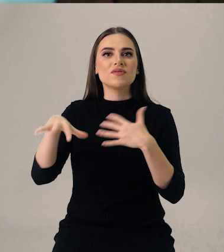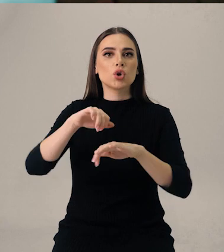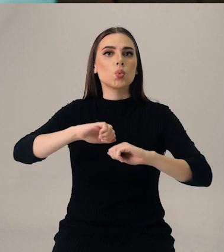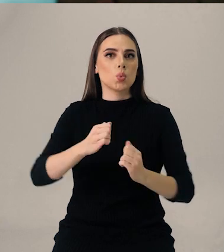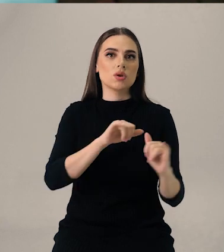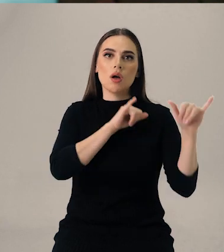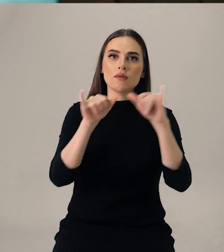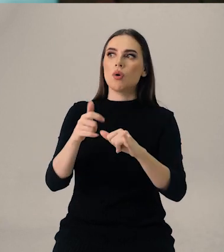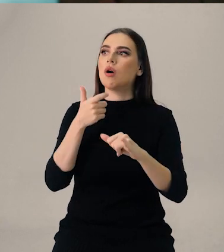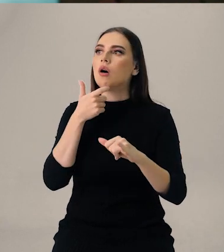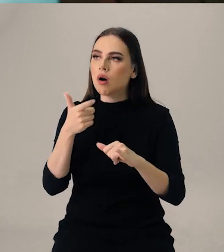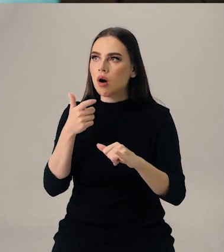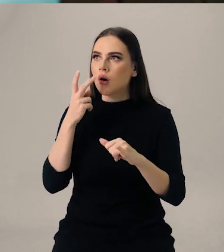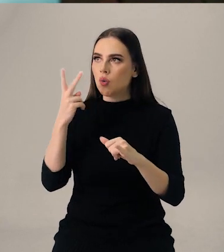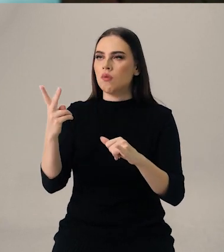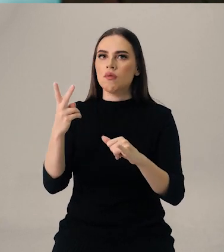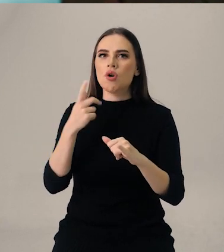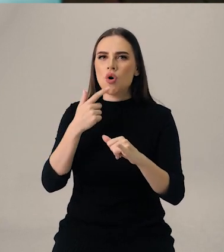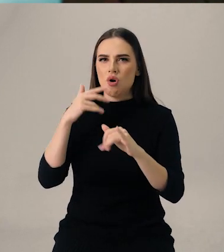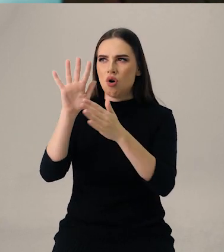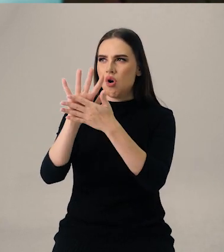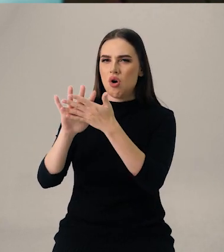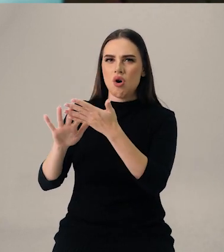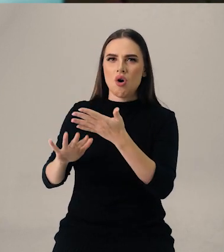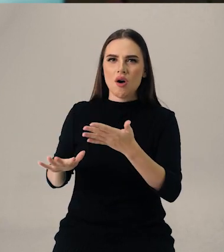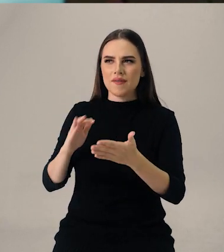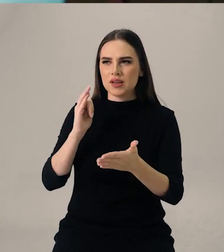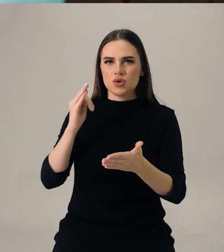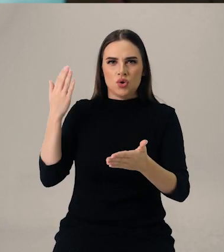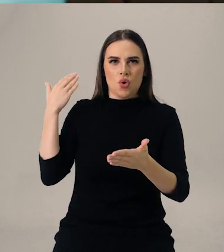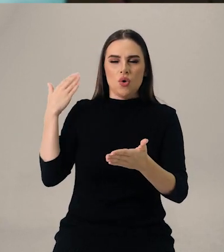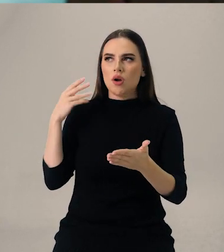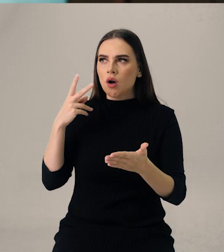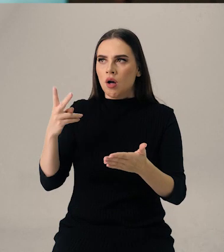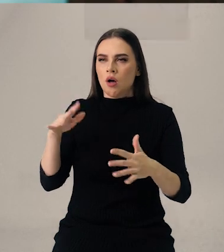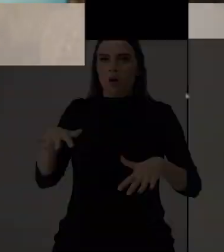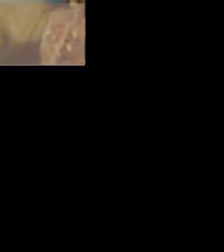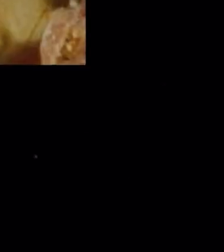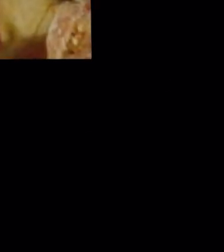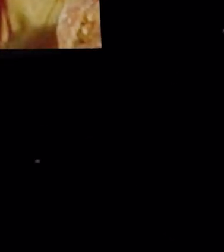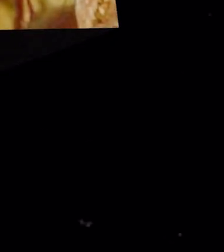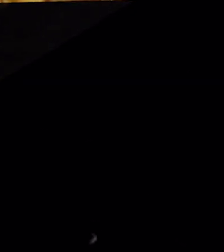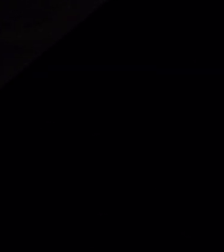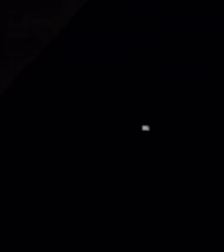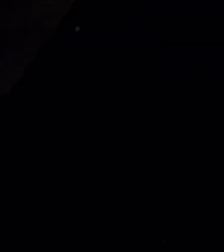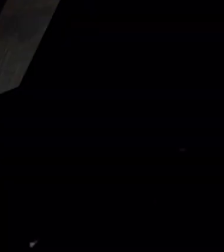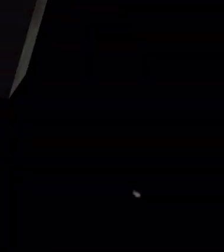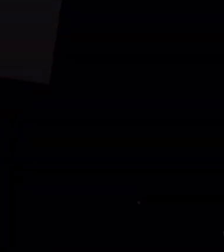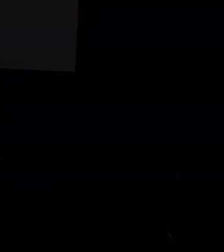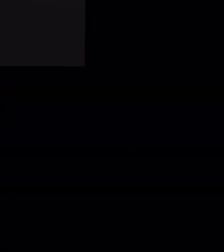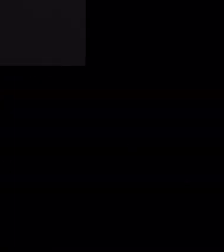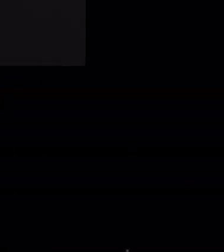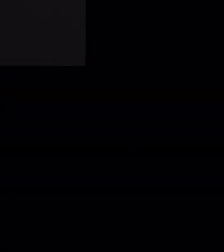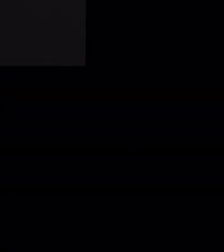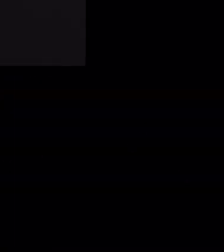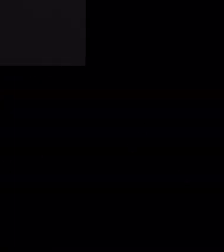друзей художника. При виде кровавых набросков этого исторического хоррора они цепенели. Что делает картину